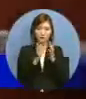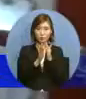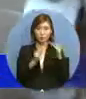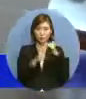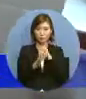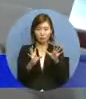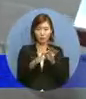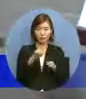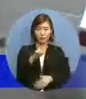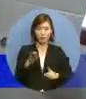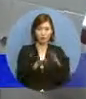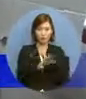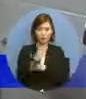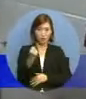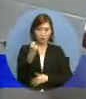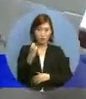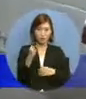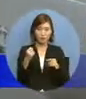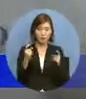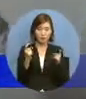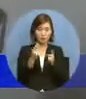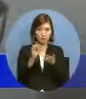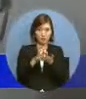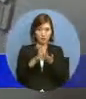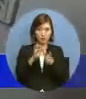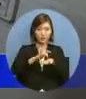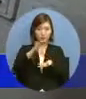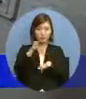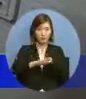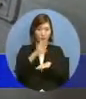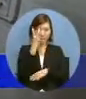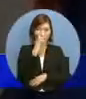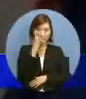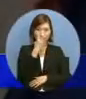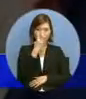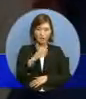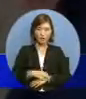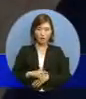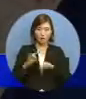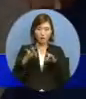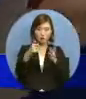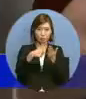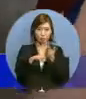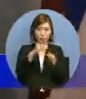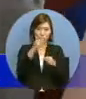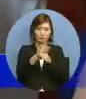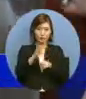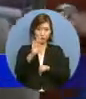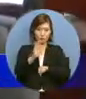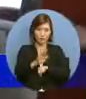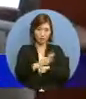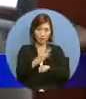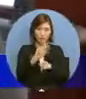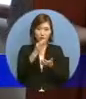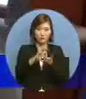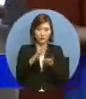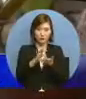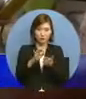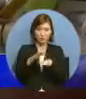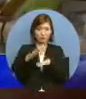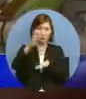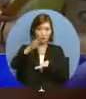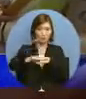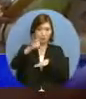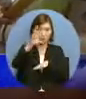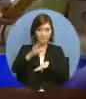이 과정에 에너지 사용 습관을 살펴봅니다 집안에 전기 제품 중 잘못된 사용 습관이 굳어진 제품의